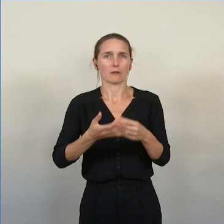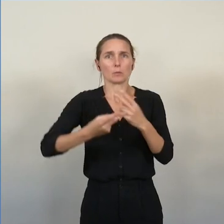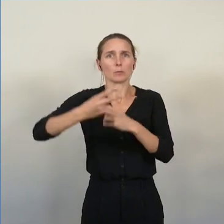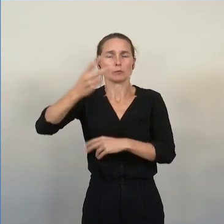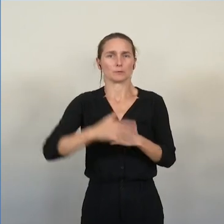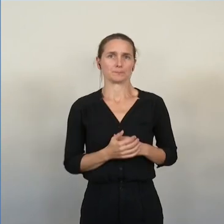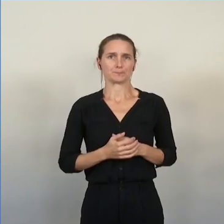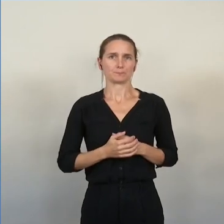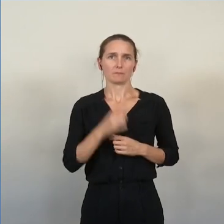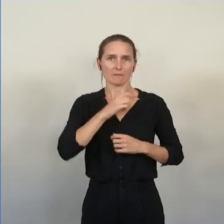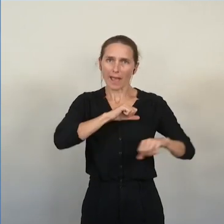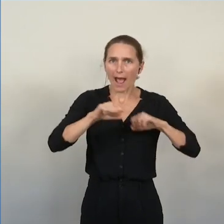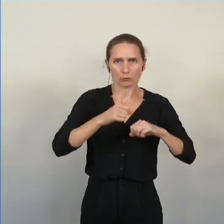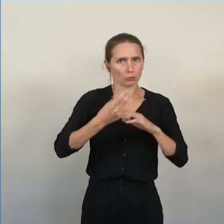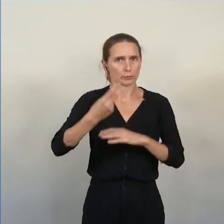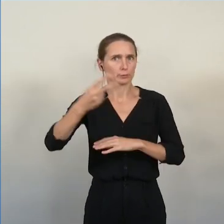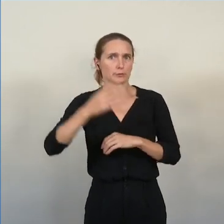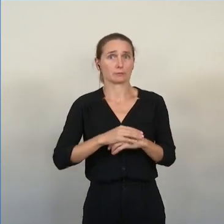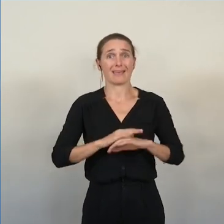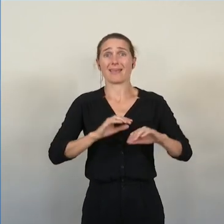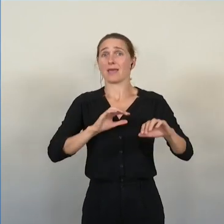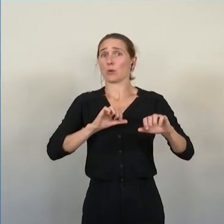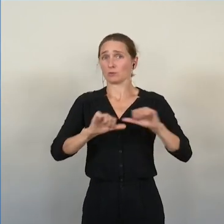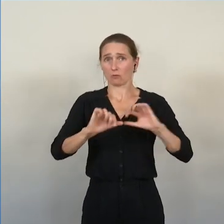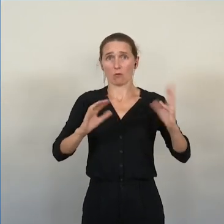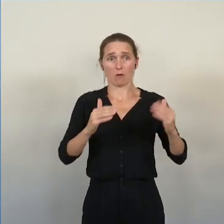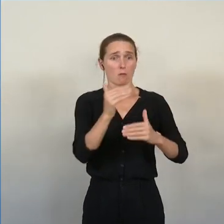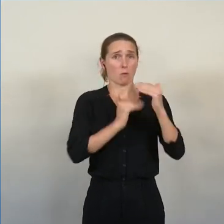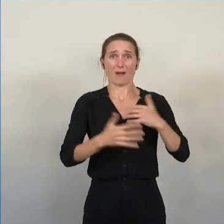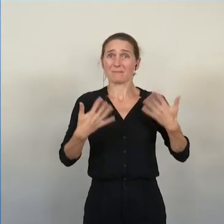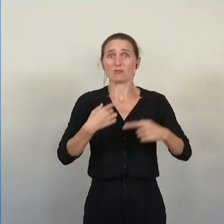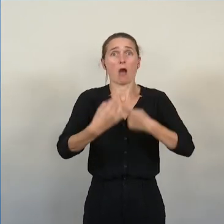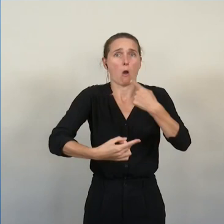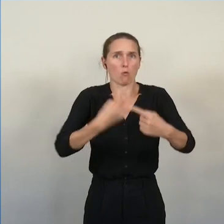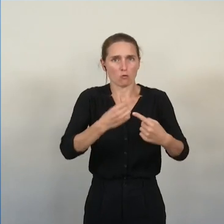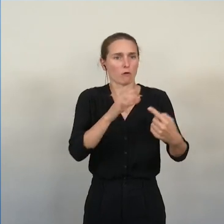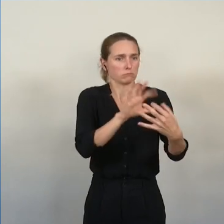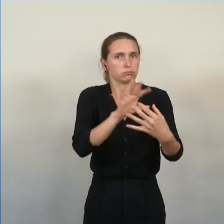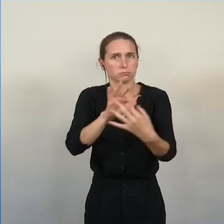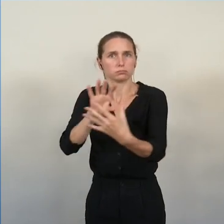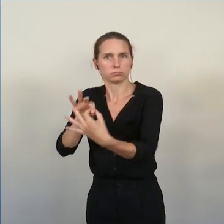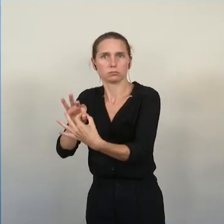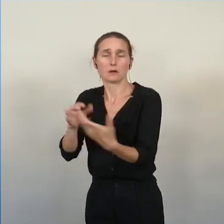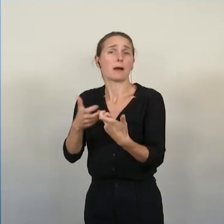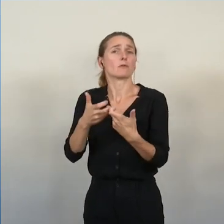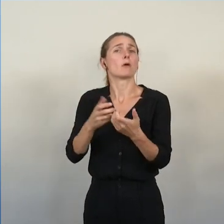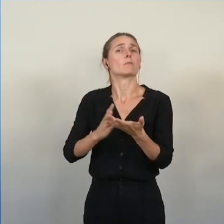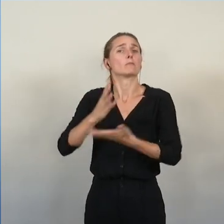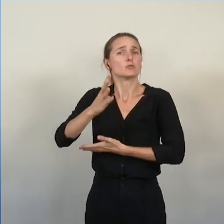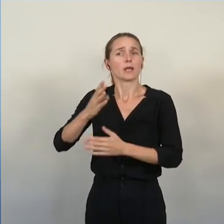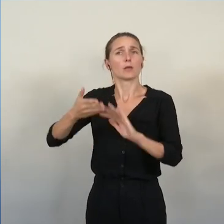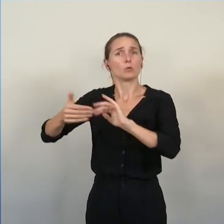s'articuler en bonne intelligence avec les programmes déjà existants j'ai cité murmur tout à l'heure on pourrait citer le programme national